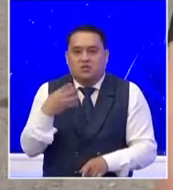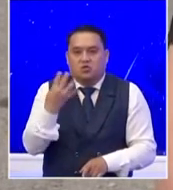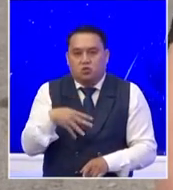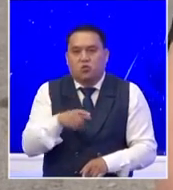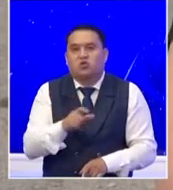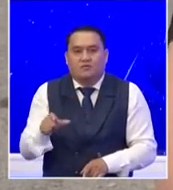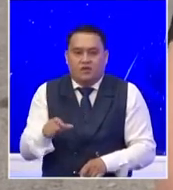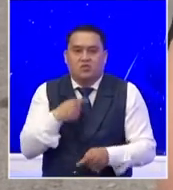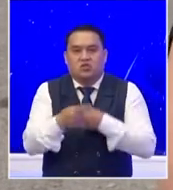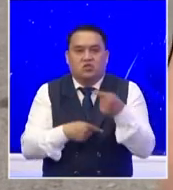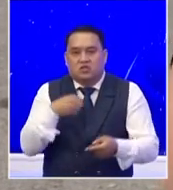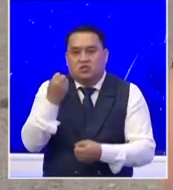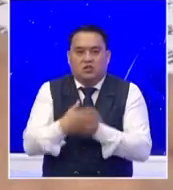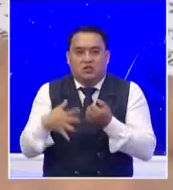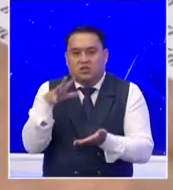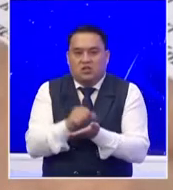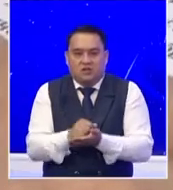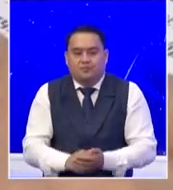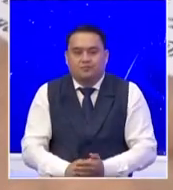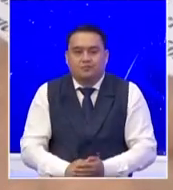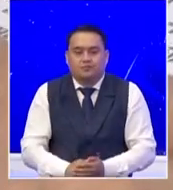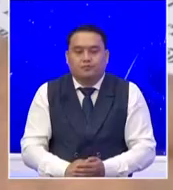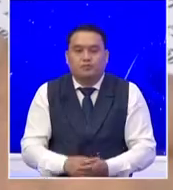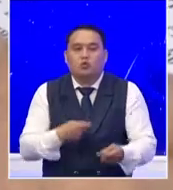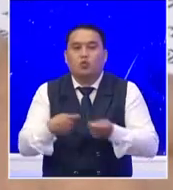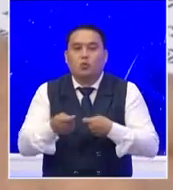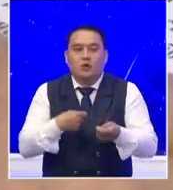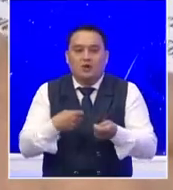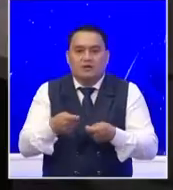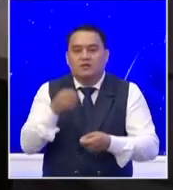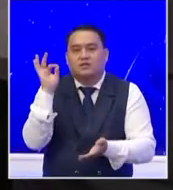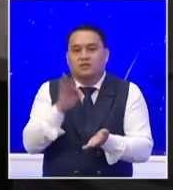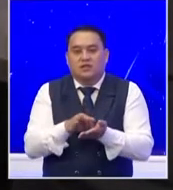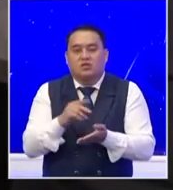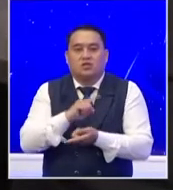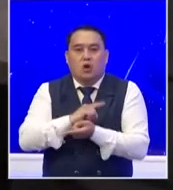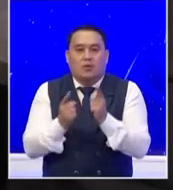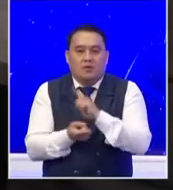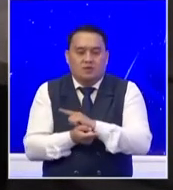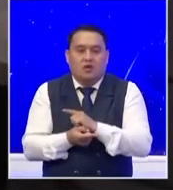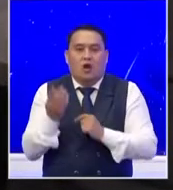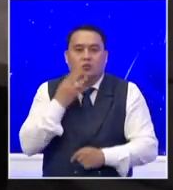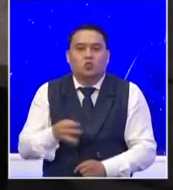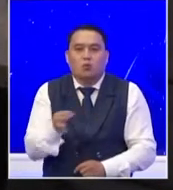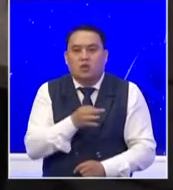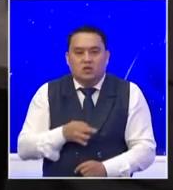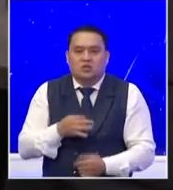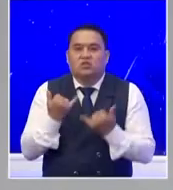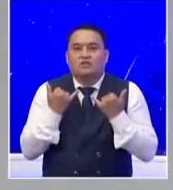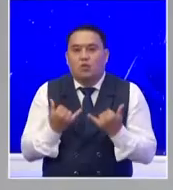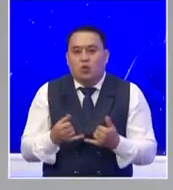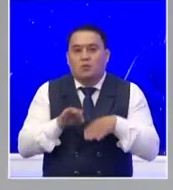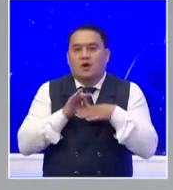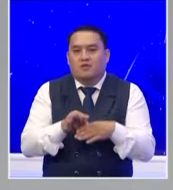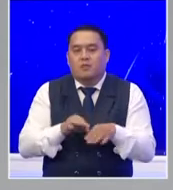244 человека через центры занятости. По информации Управления строительства, в целях ликвидации трехсменного обучения в Алматинской области в настоящее время